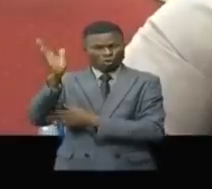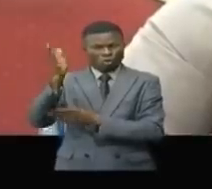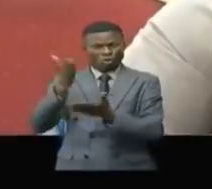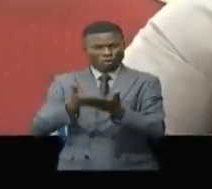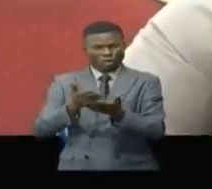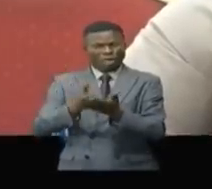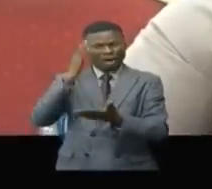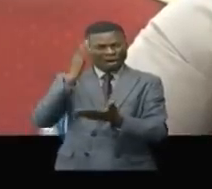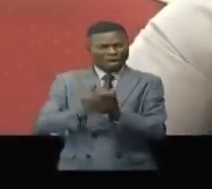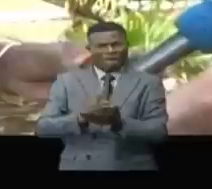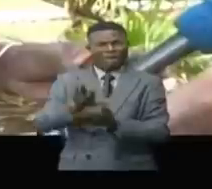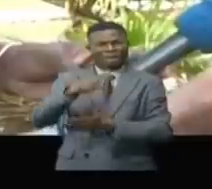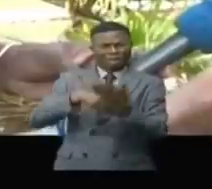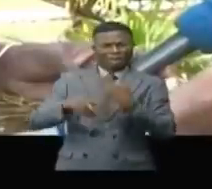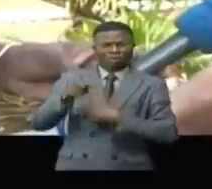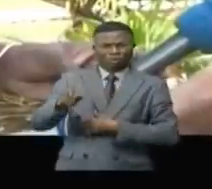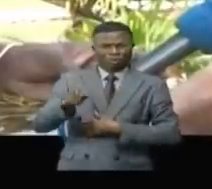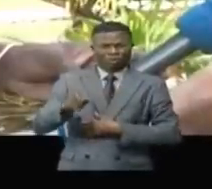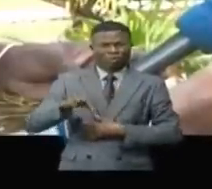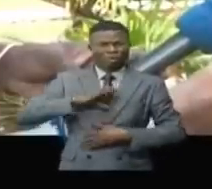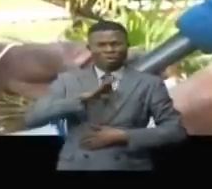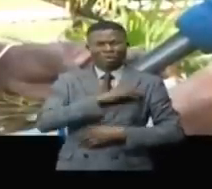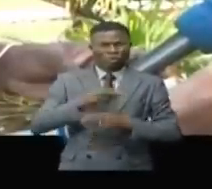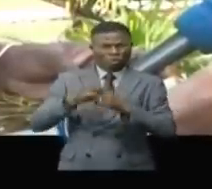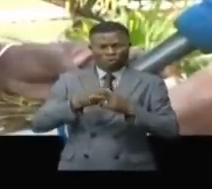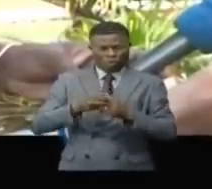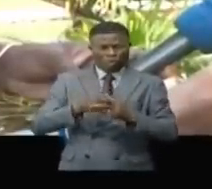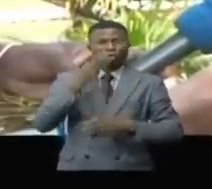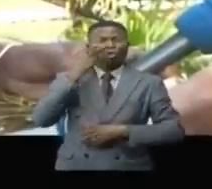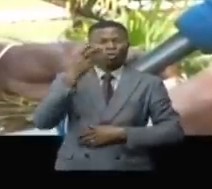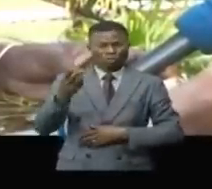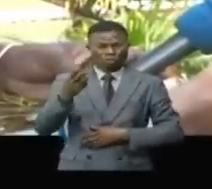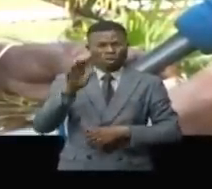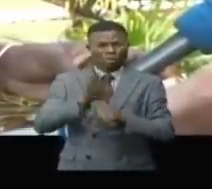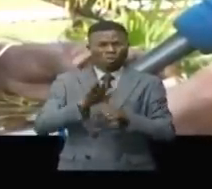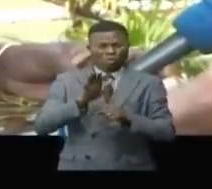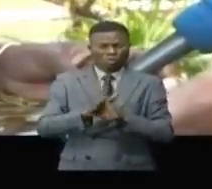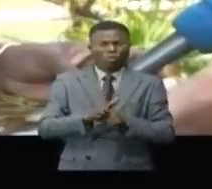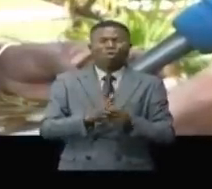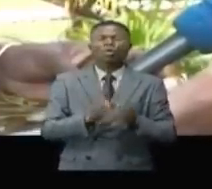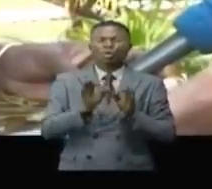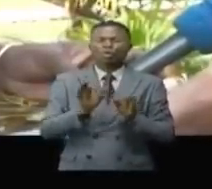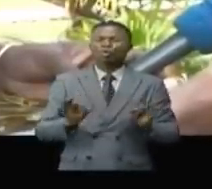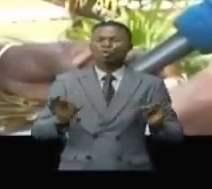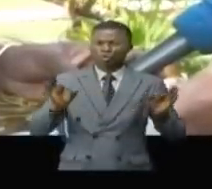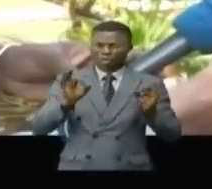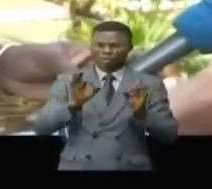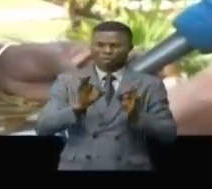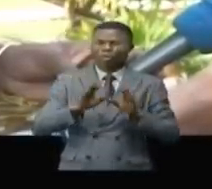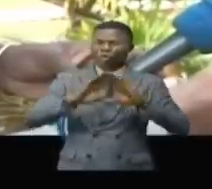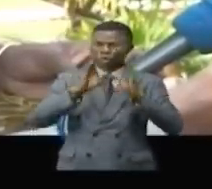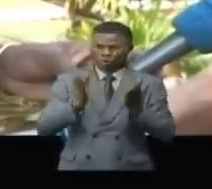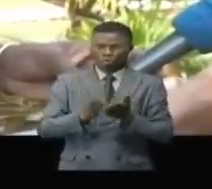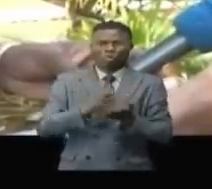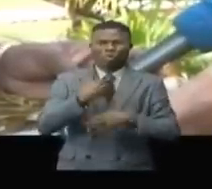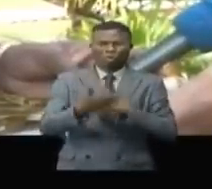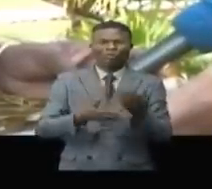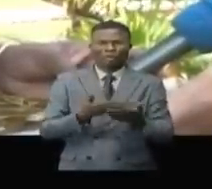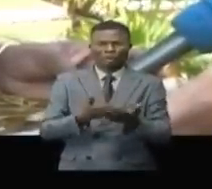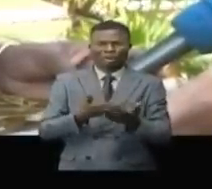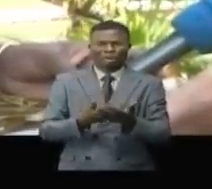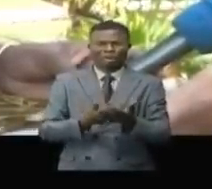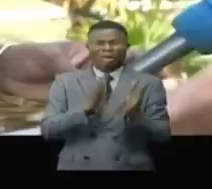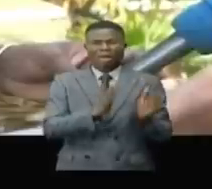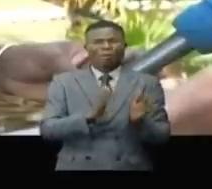mettre fin à cette crise. Le comité de suivi suit également avec beaucoup d'attention tout ce qui est en train de se faire pour pouvoir